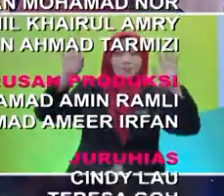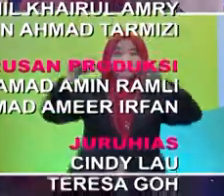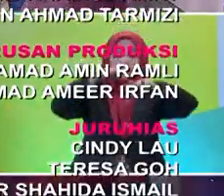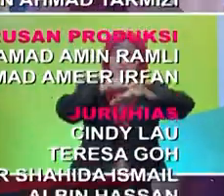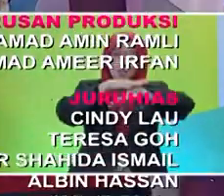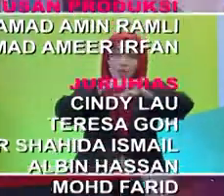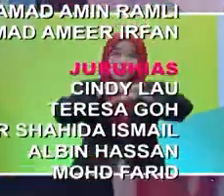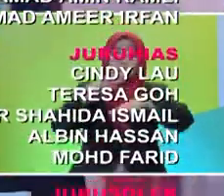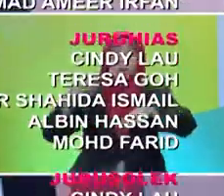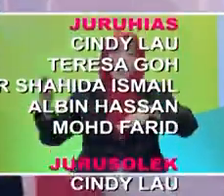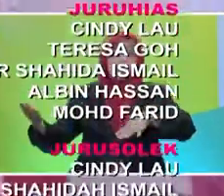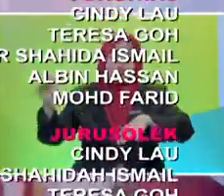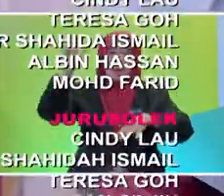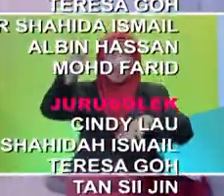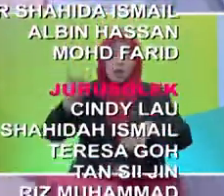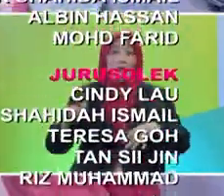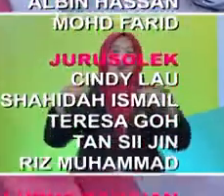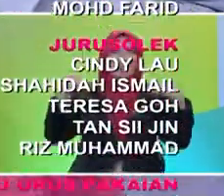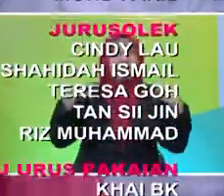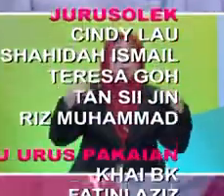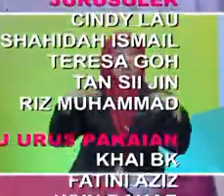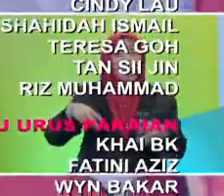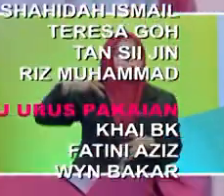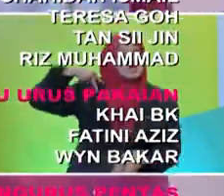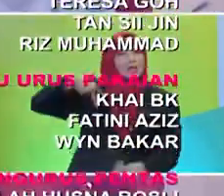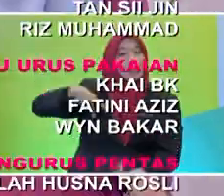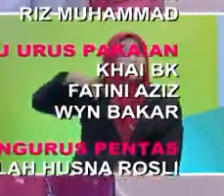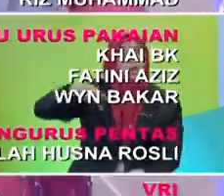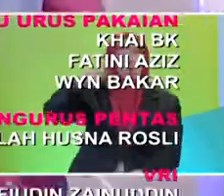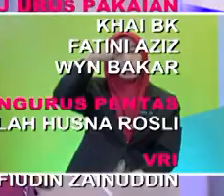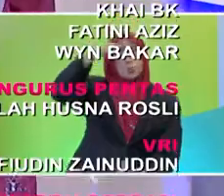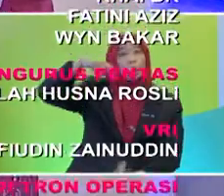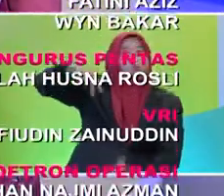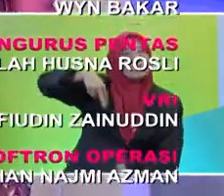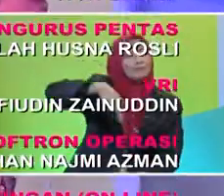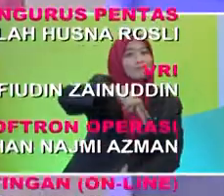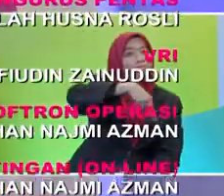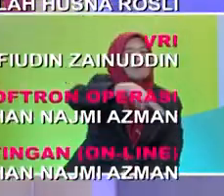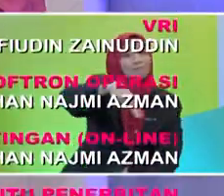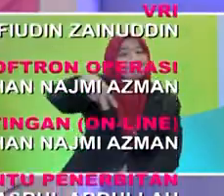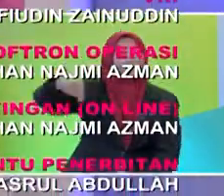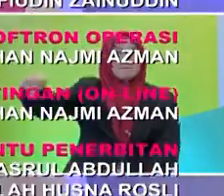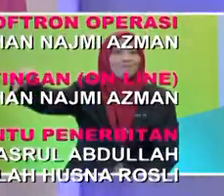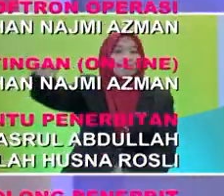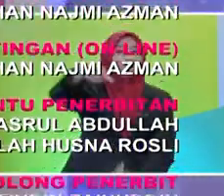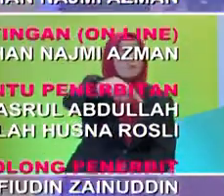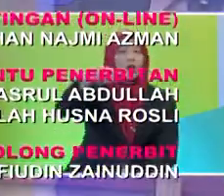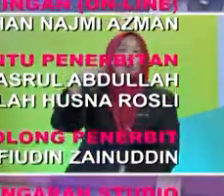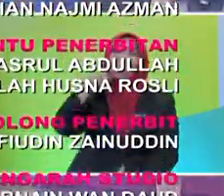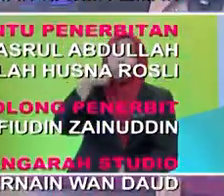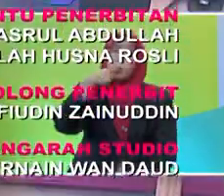benda yang ada, pegang-pegang. Kaki saya jalan sini sana. Satu mulut